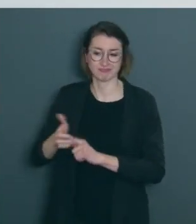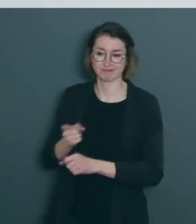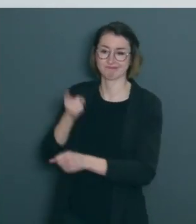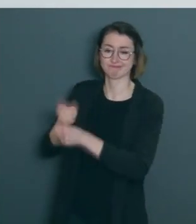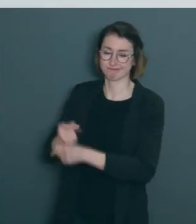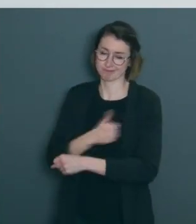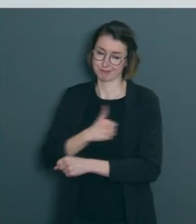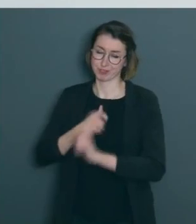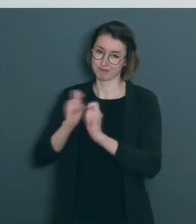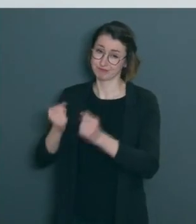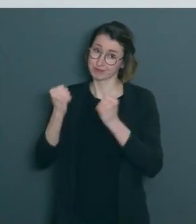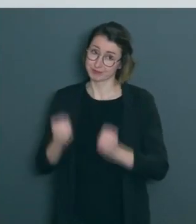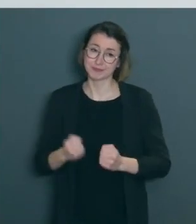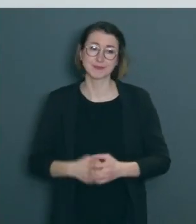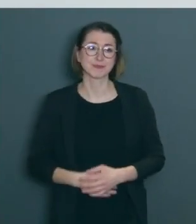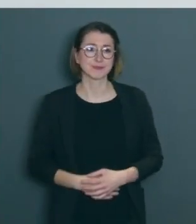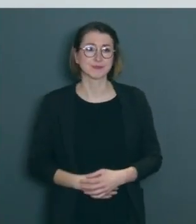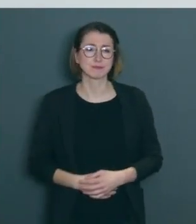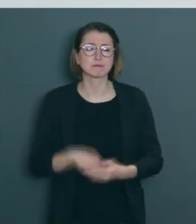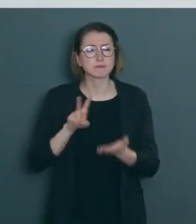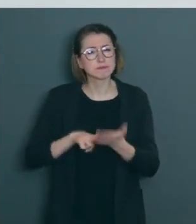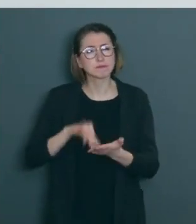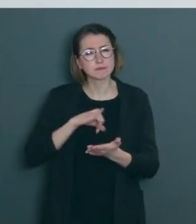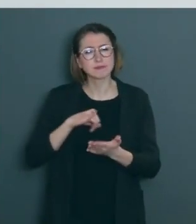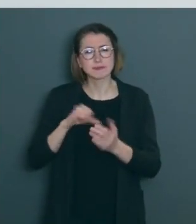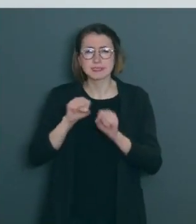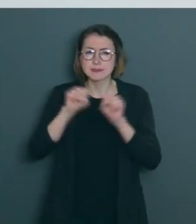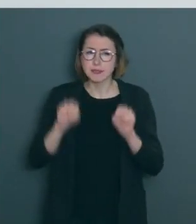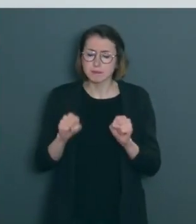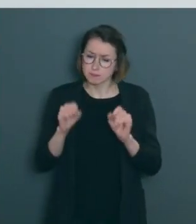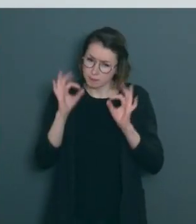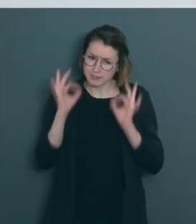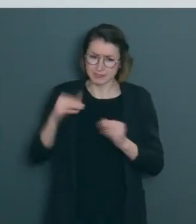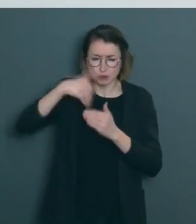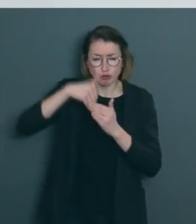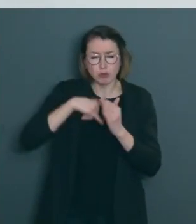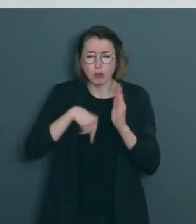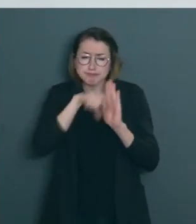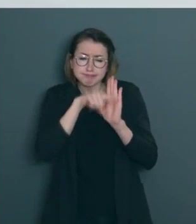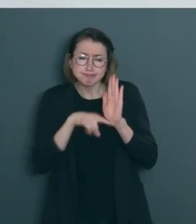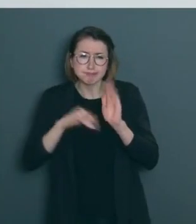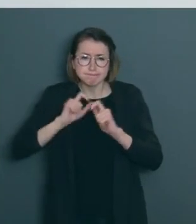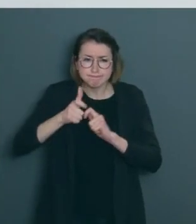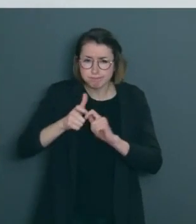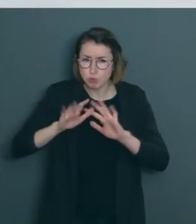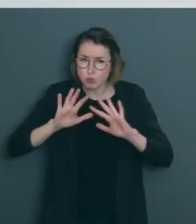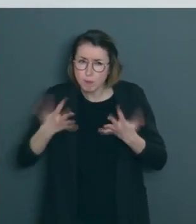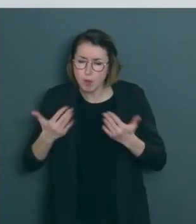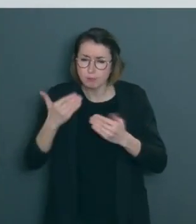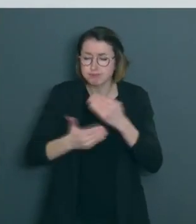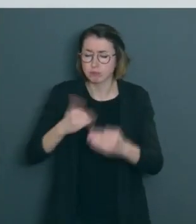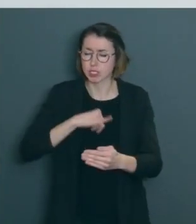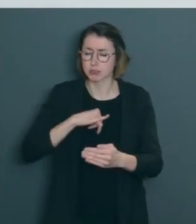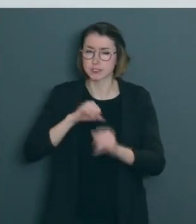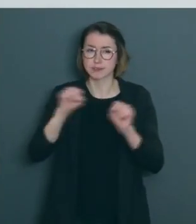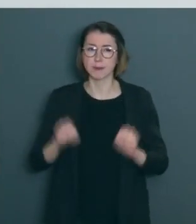mis en œuvre de façon très concrète et opérationnelle. Ça, c'est quand même, disons, un accord important et un résultat